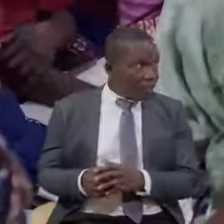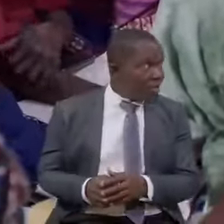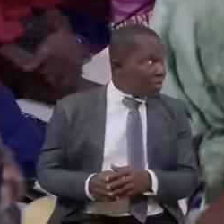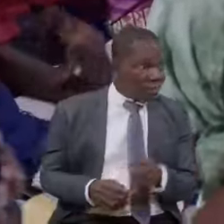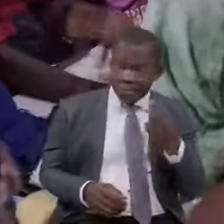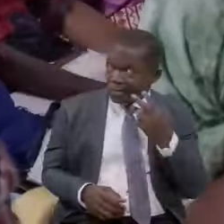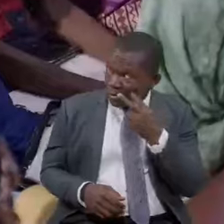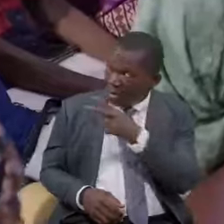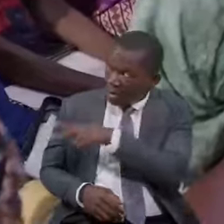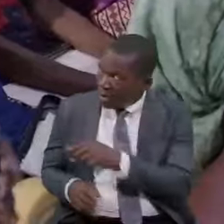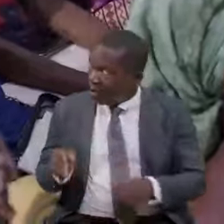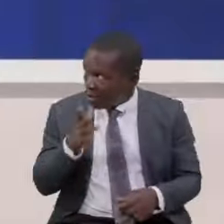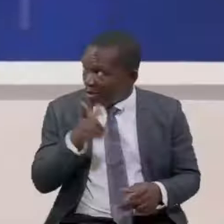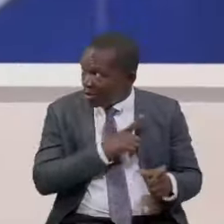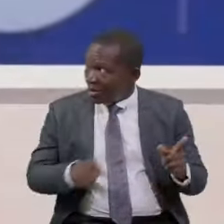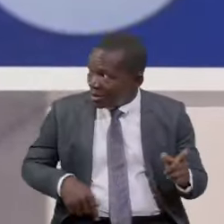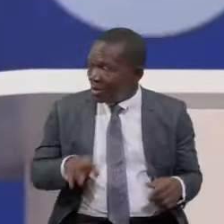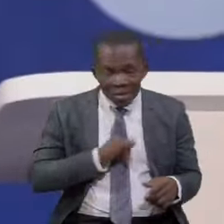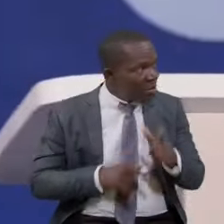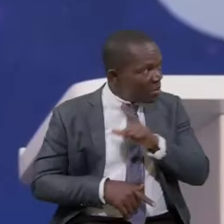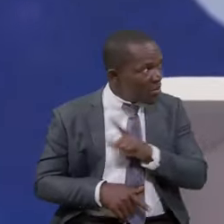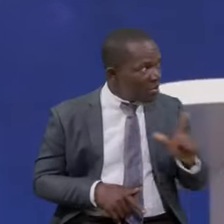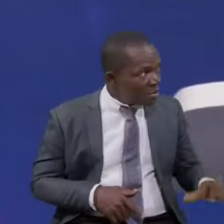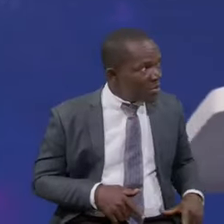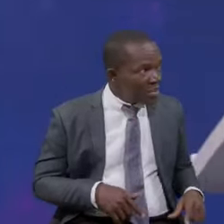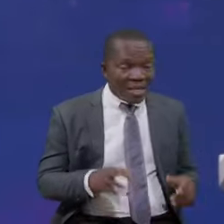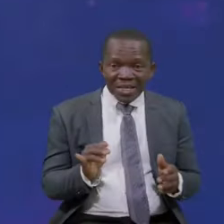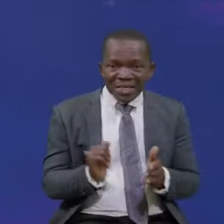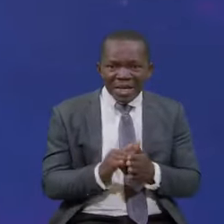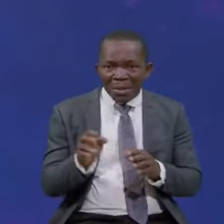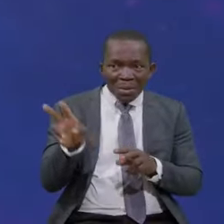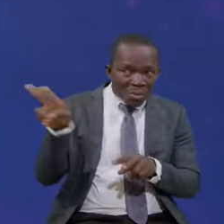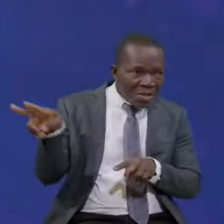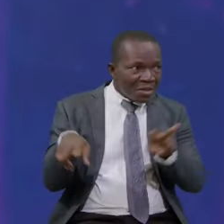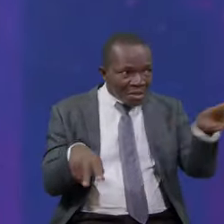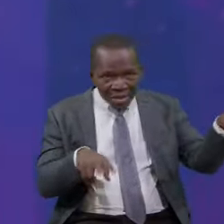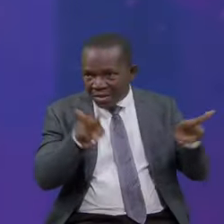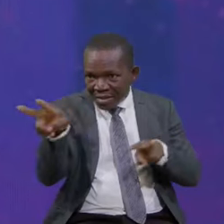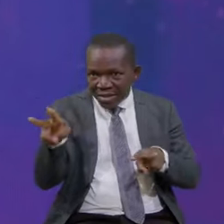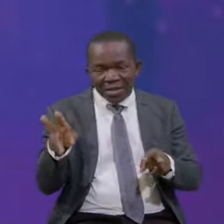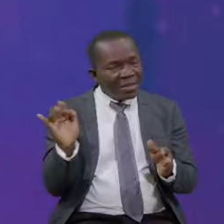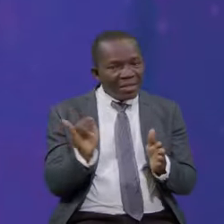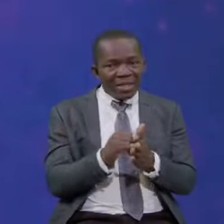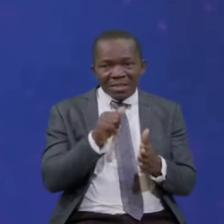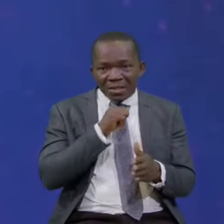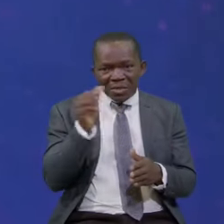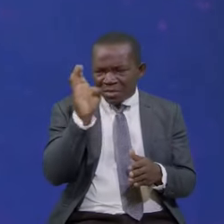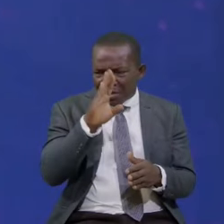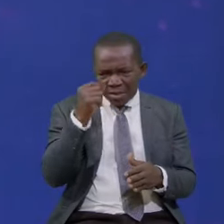qu'est-ce que l'autre a fait là-bas et il marche il marche mais il regarde ilserve ça ce n'est pas chercher Dieu